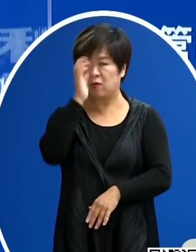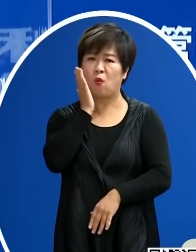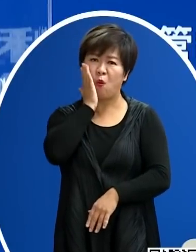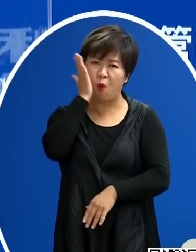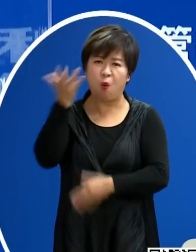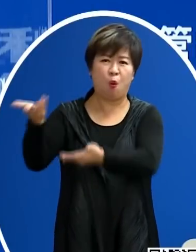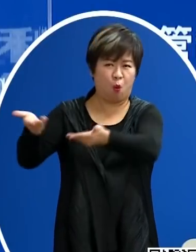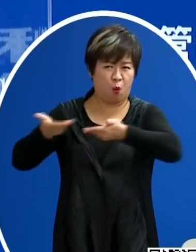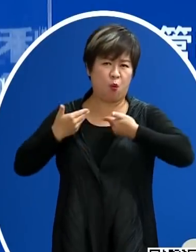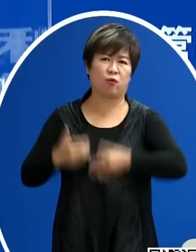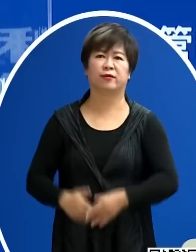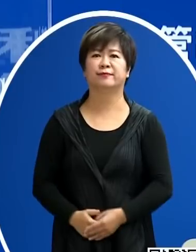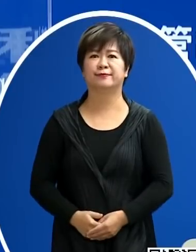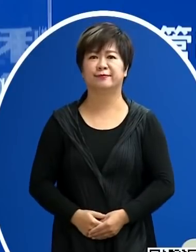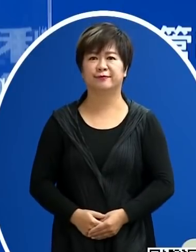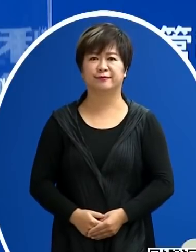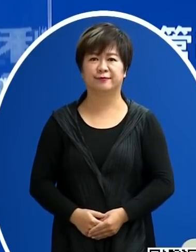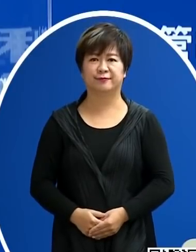够顺利哈。